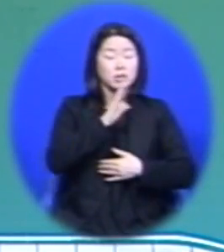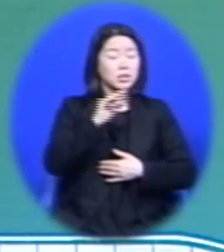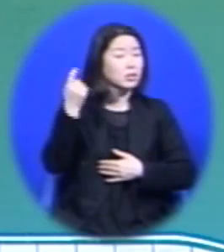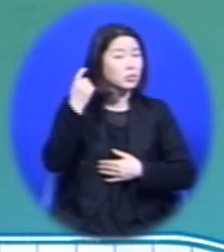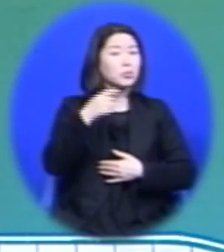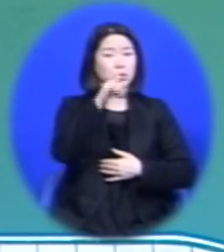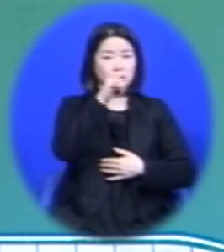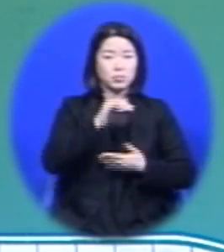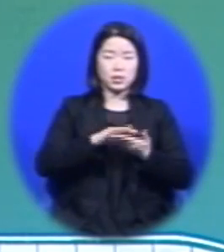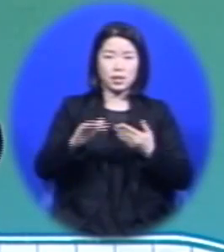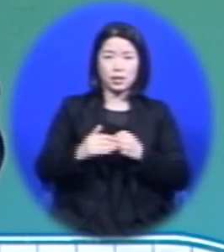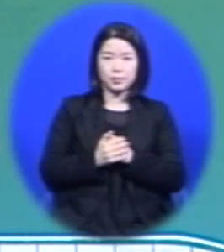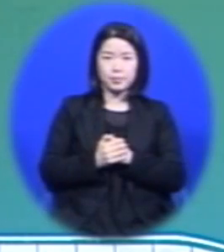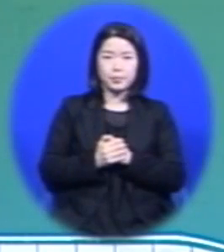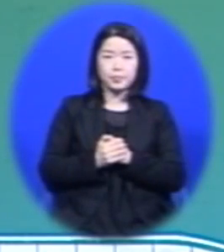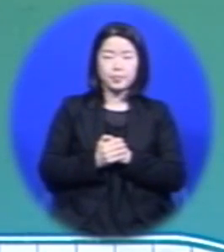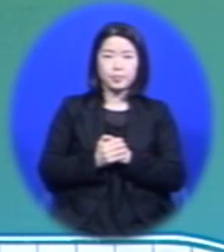겁니다.